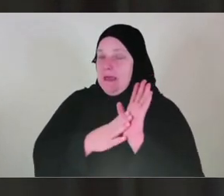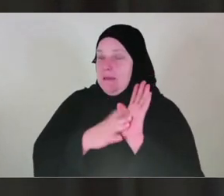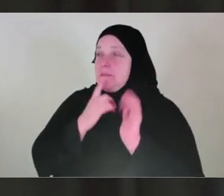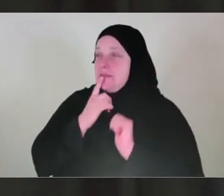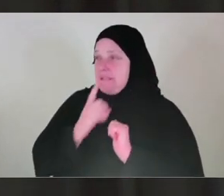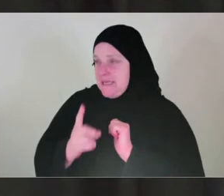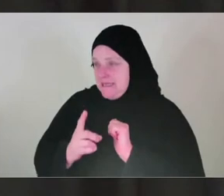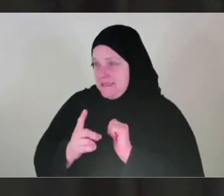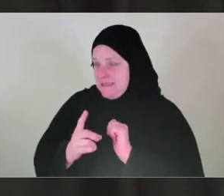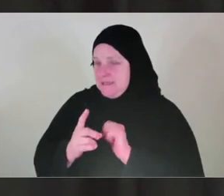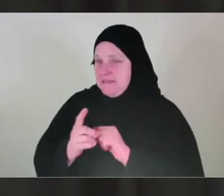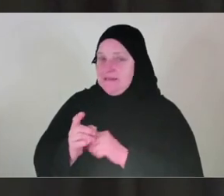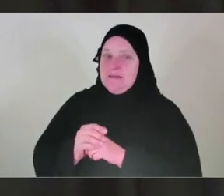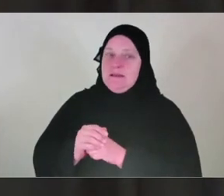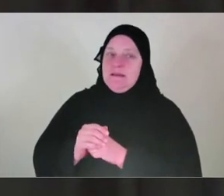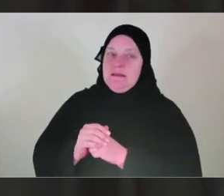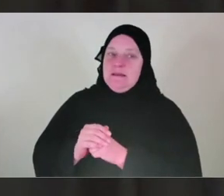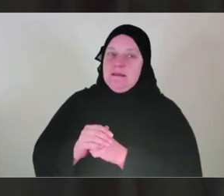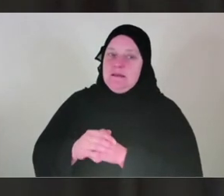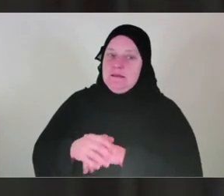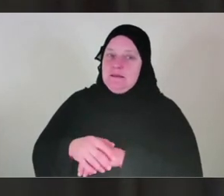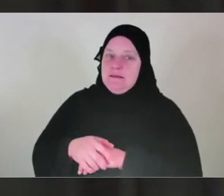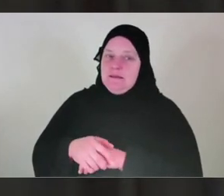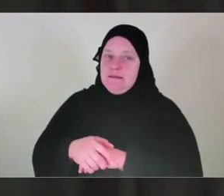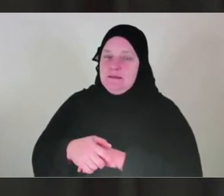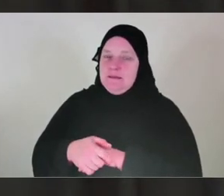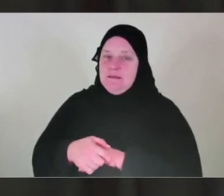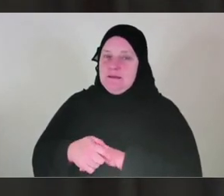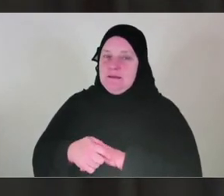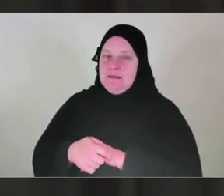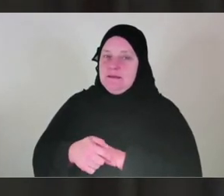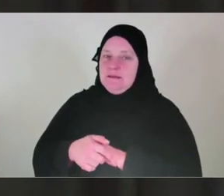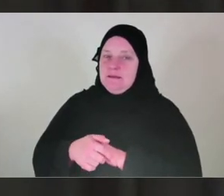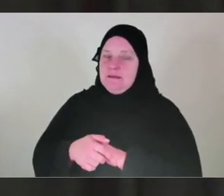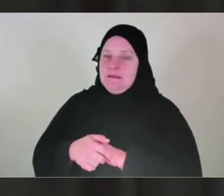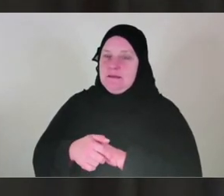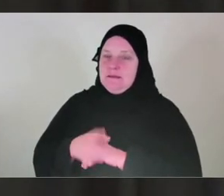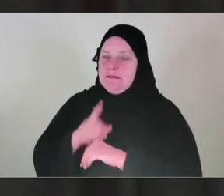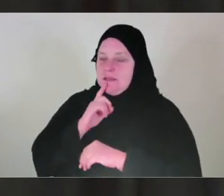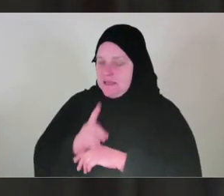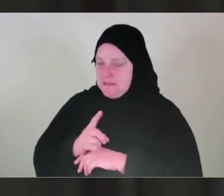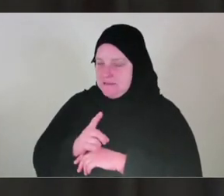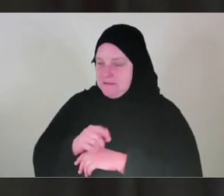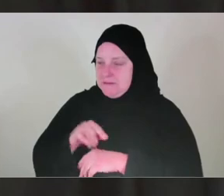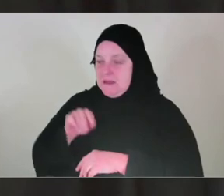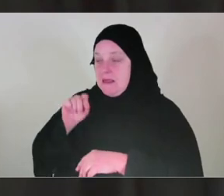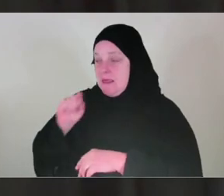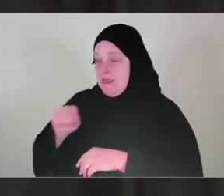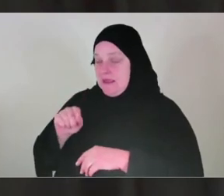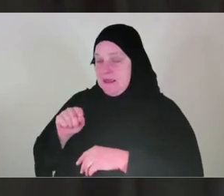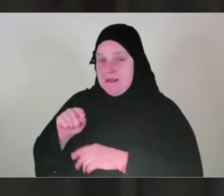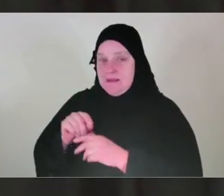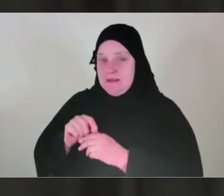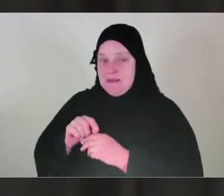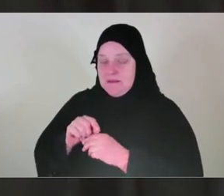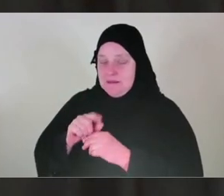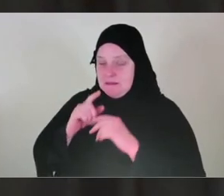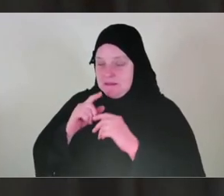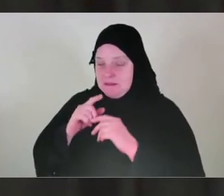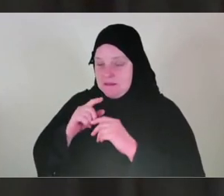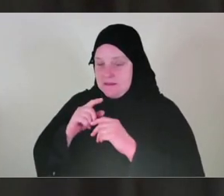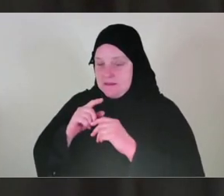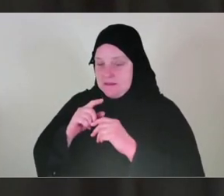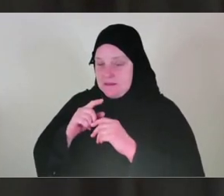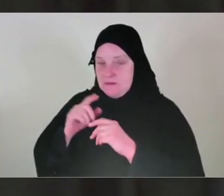says, وَضَعَهُ بَنُو أُمَيَّةٌ. Notice what he says. He says, this hadith, everyone's going to be young. This hadith was brought